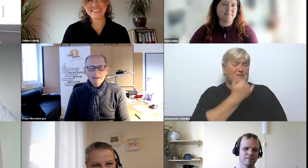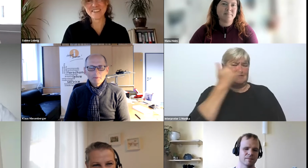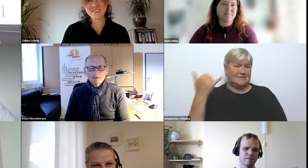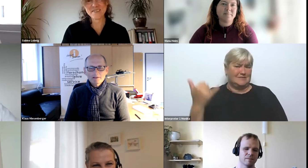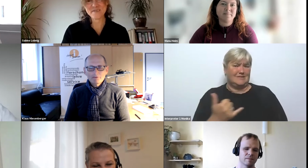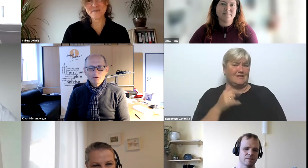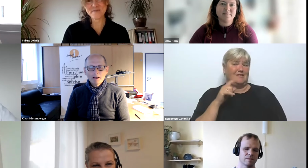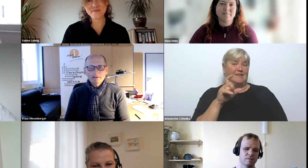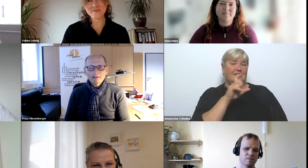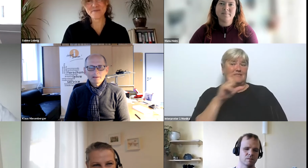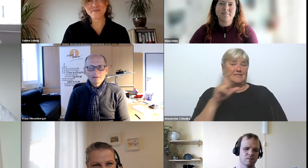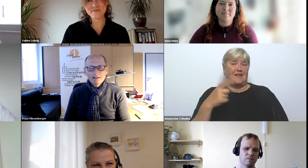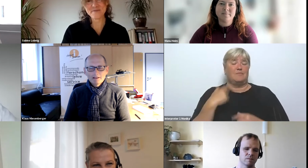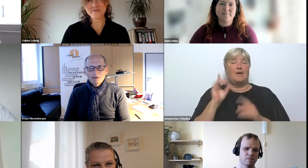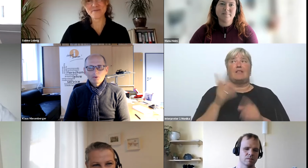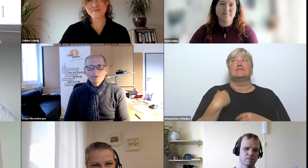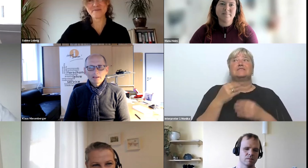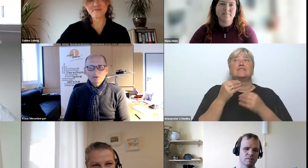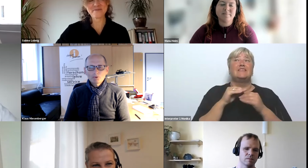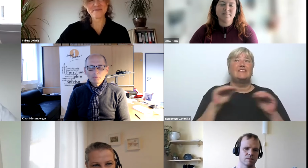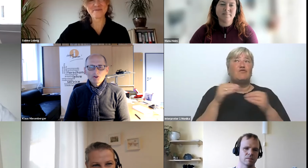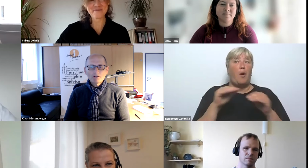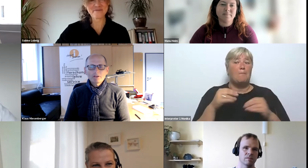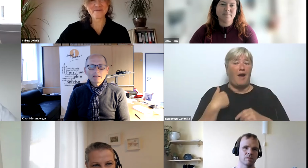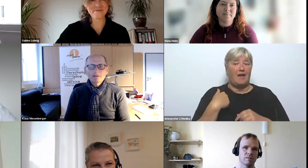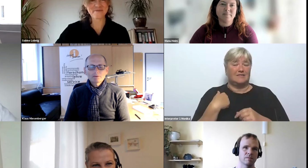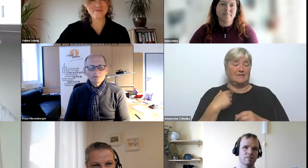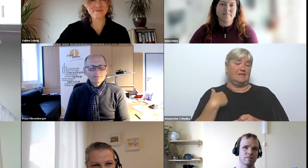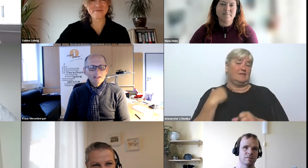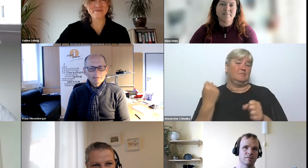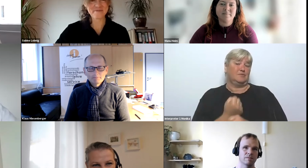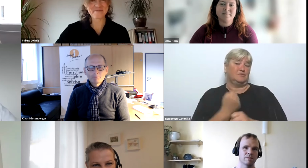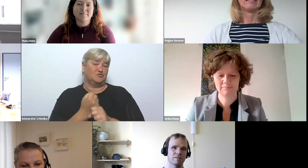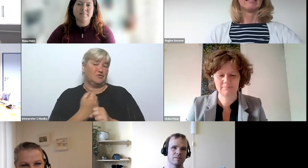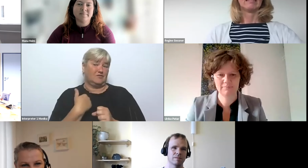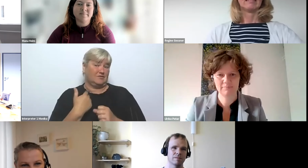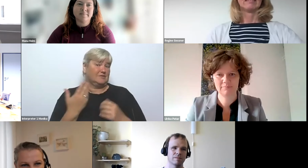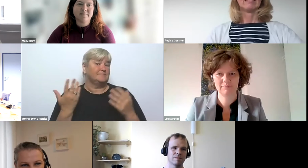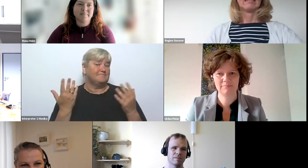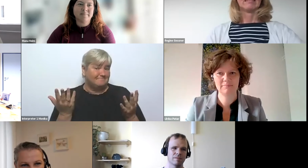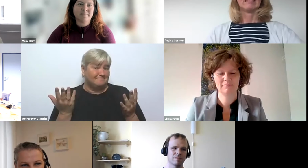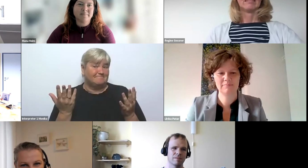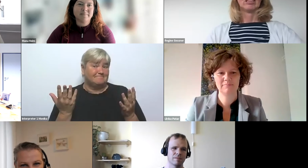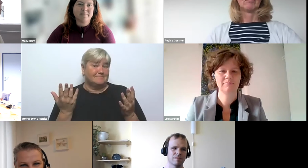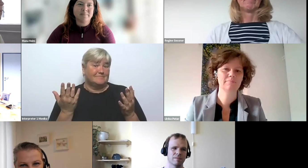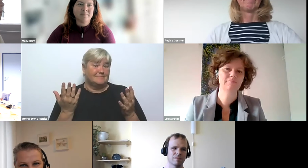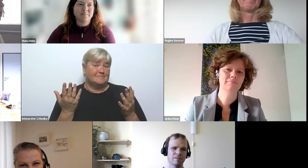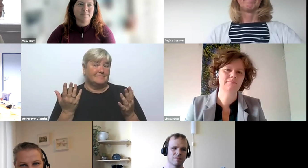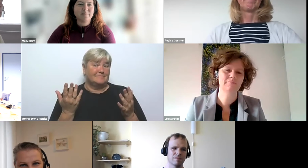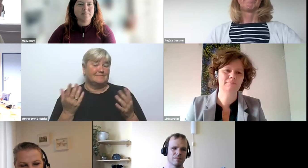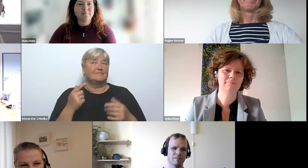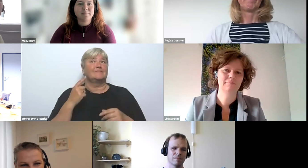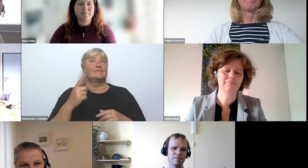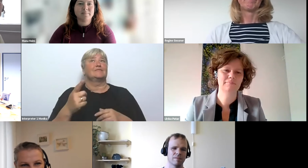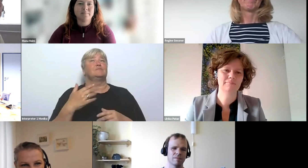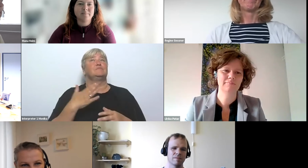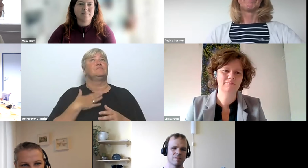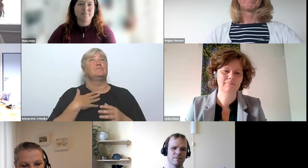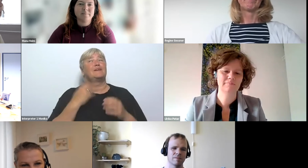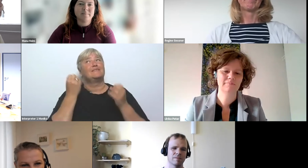diesem Thema als Informatiker und an der Uni beschäftige. Und ja, der Spirit, so wie es